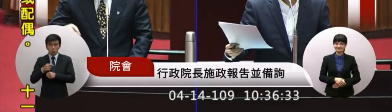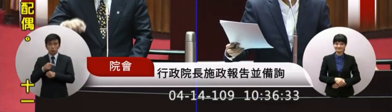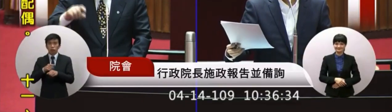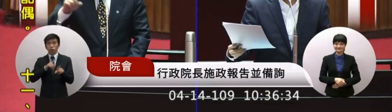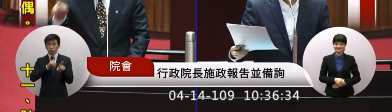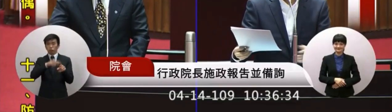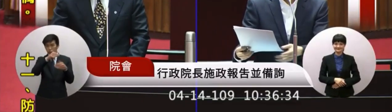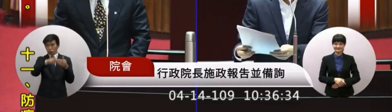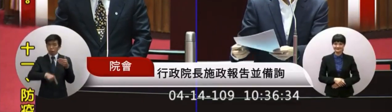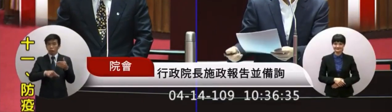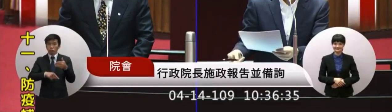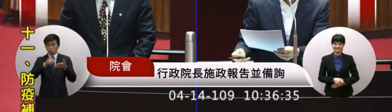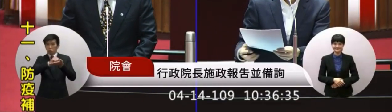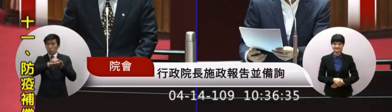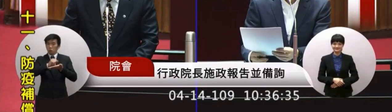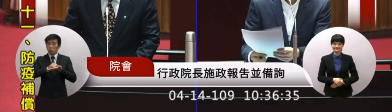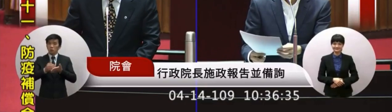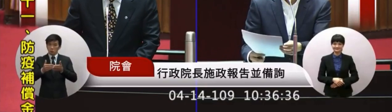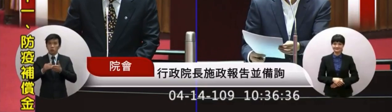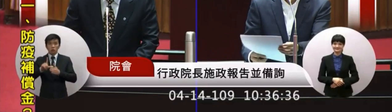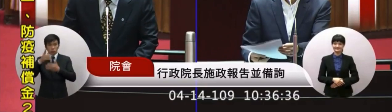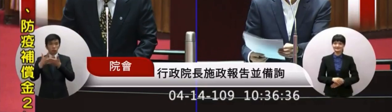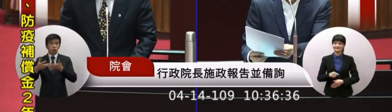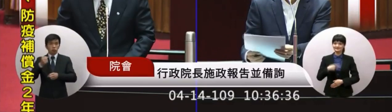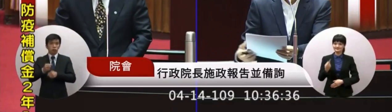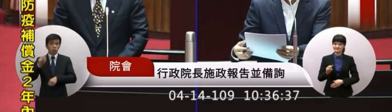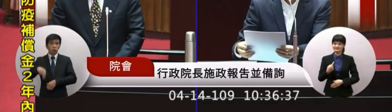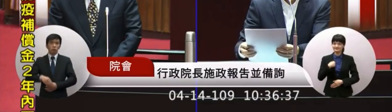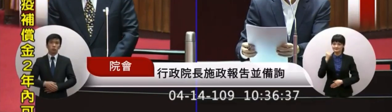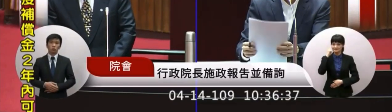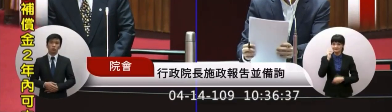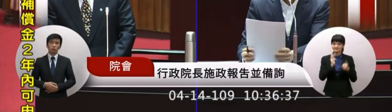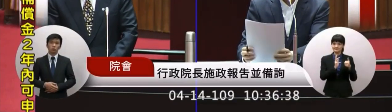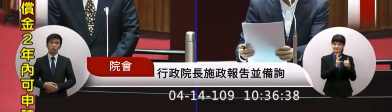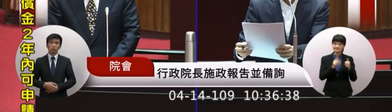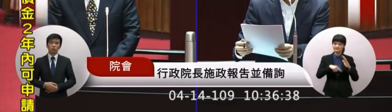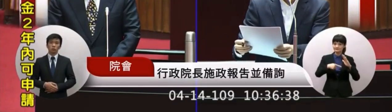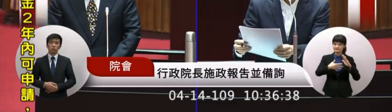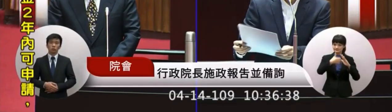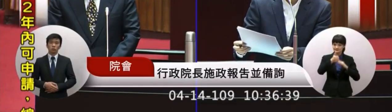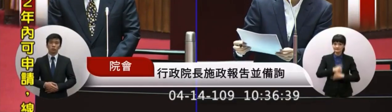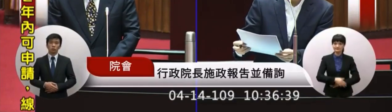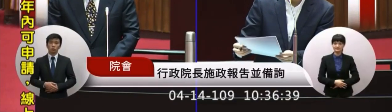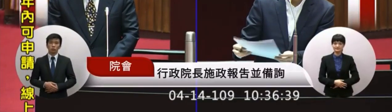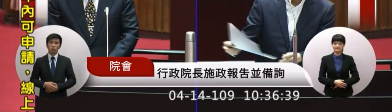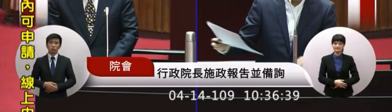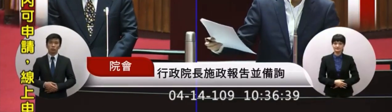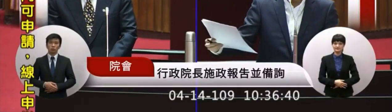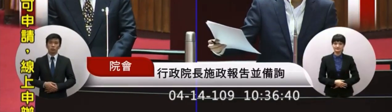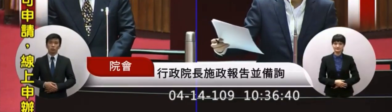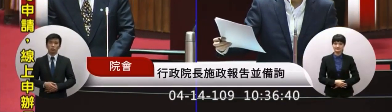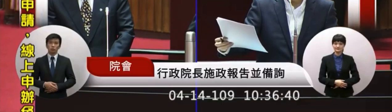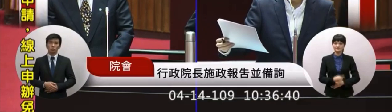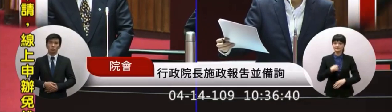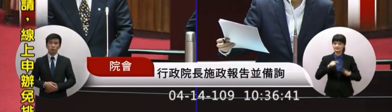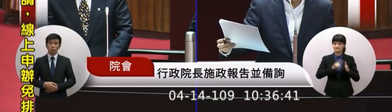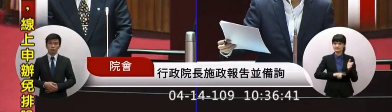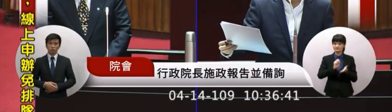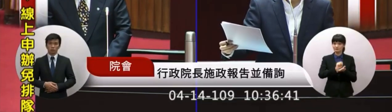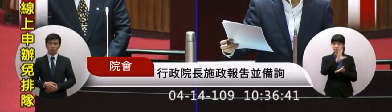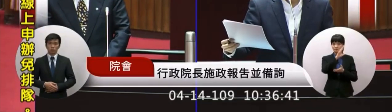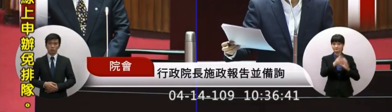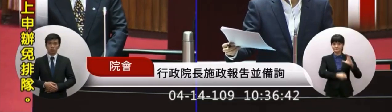打卡等等，我们都可以直接上网来做。 好，是。那接下来我要请教的是院长，就是说我们看一下我们的 PowerPoint